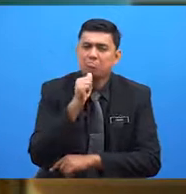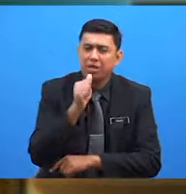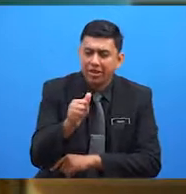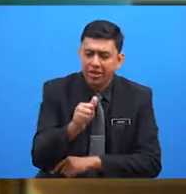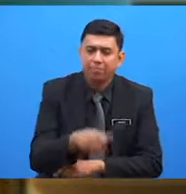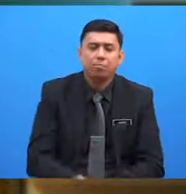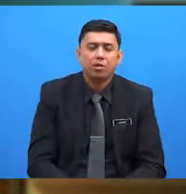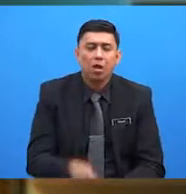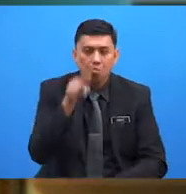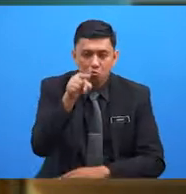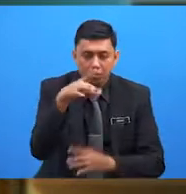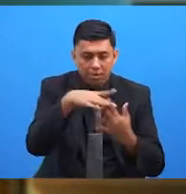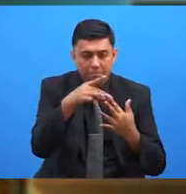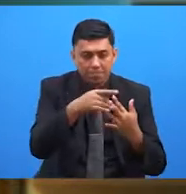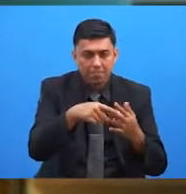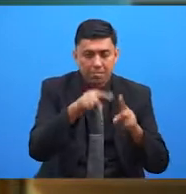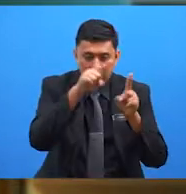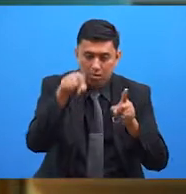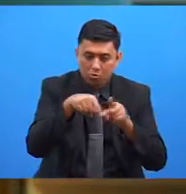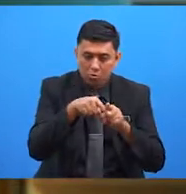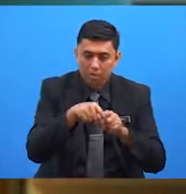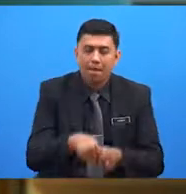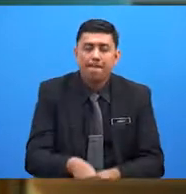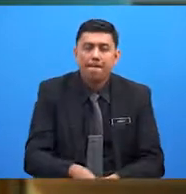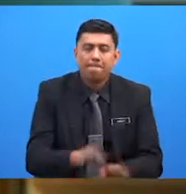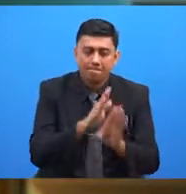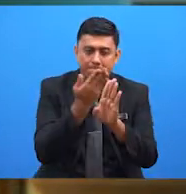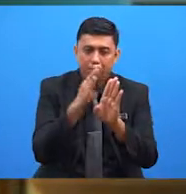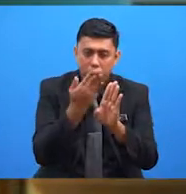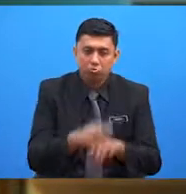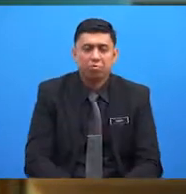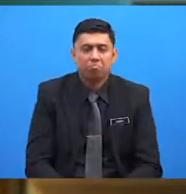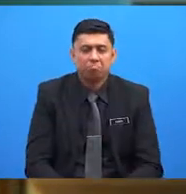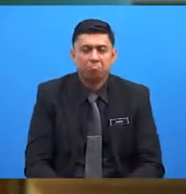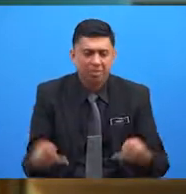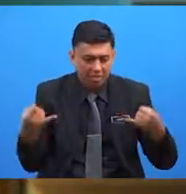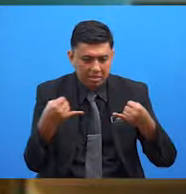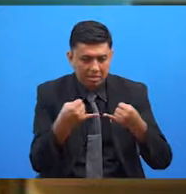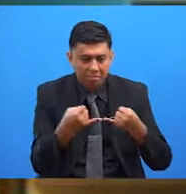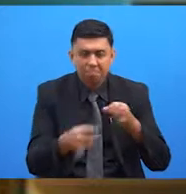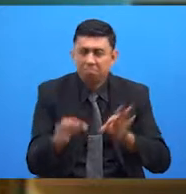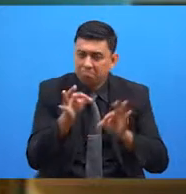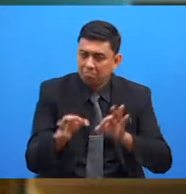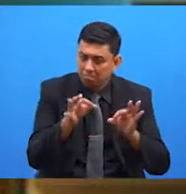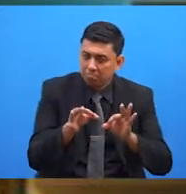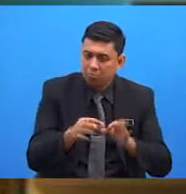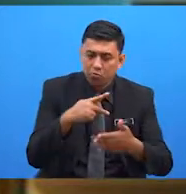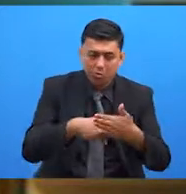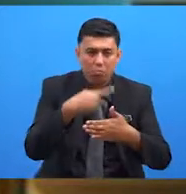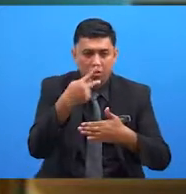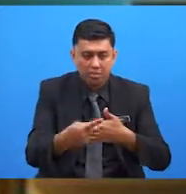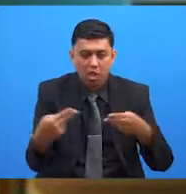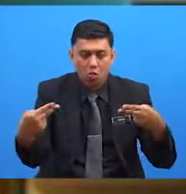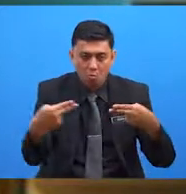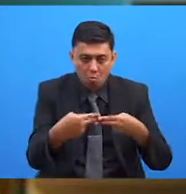butang pilihan dan kekotak input. Sesebuah laman web adalah interaktif jika wujudnya proses